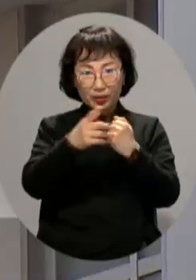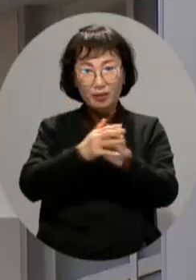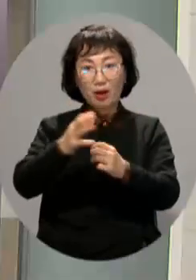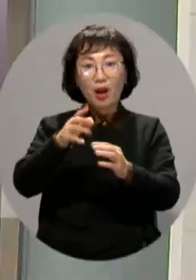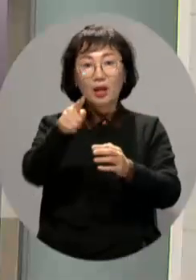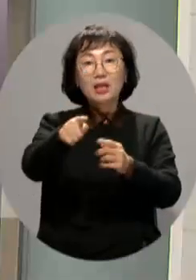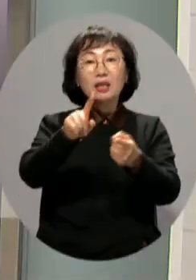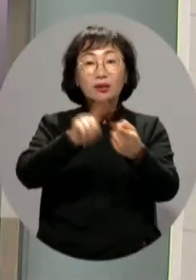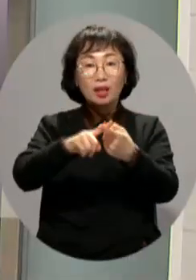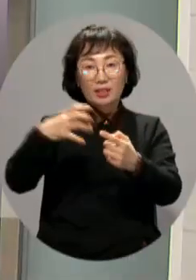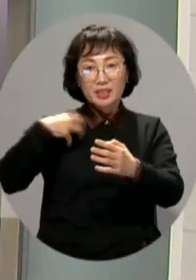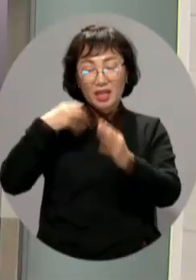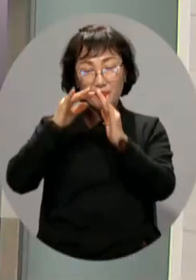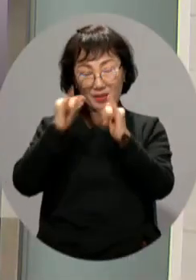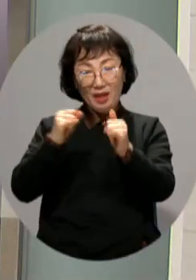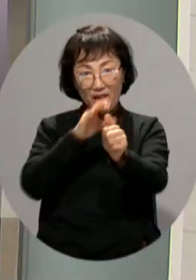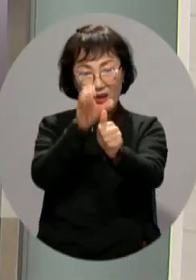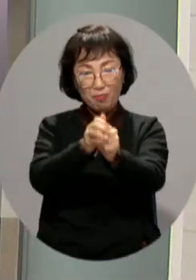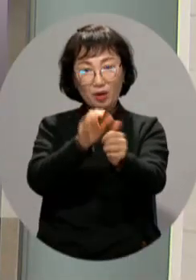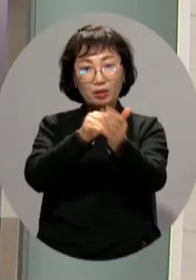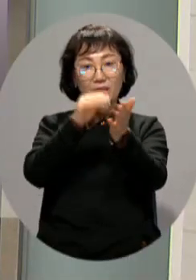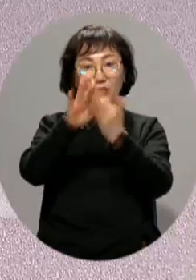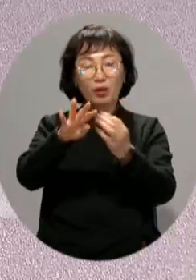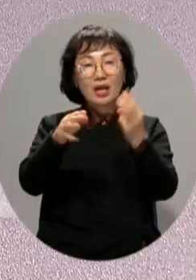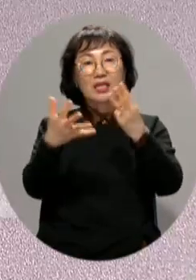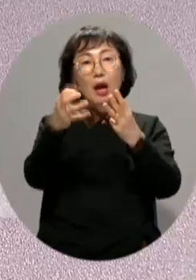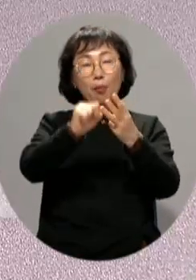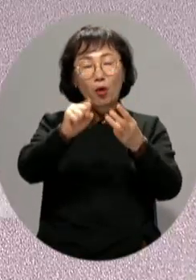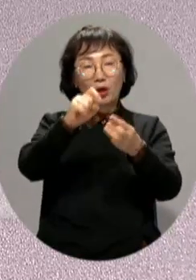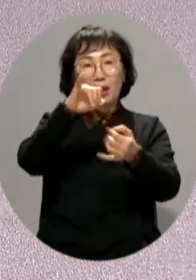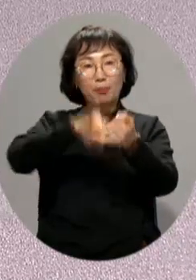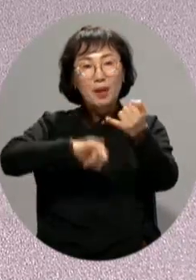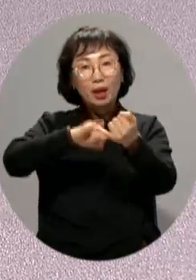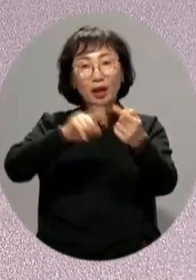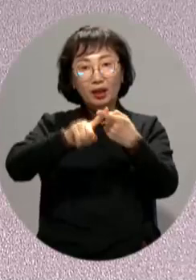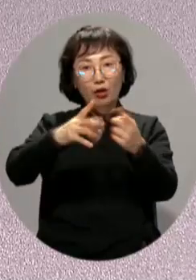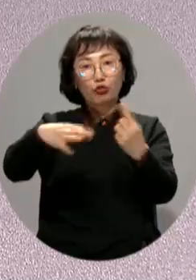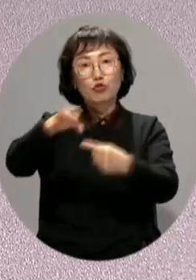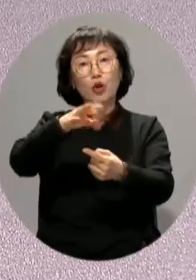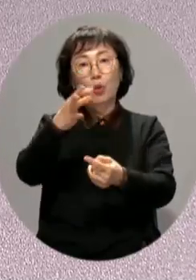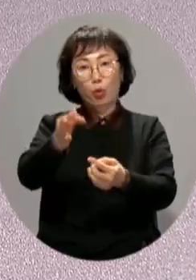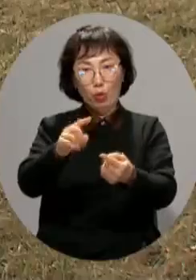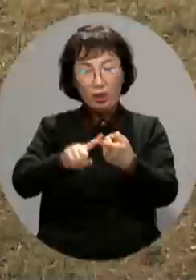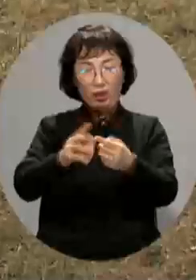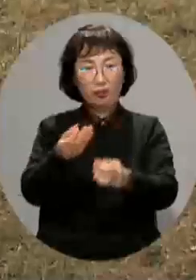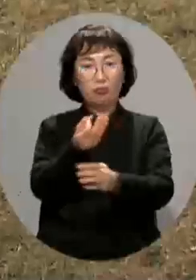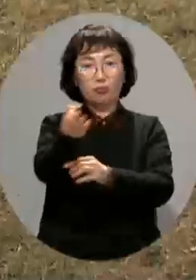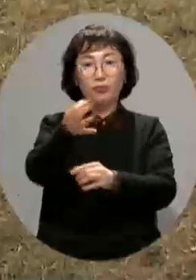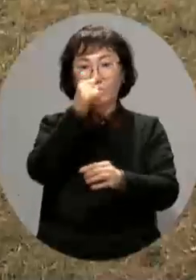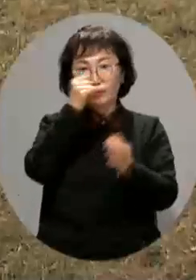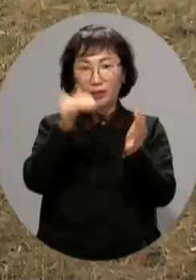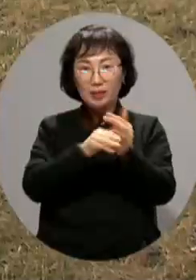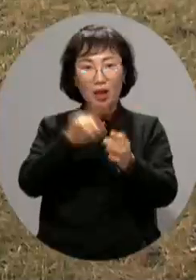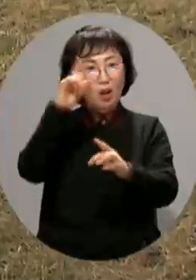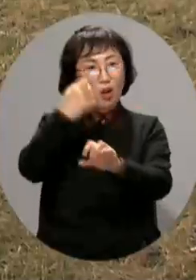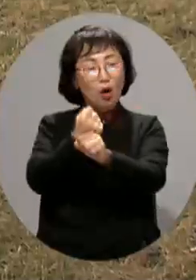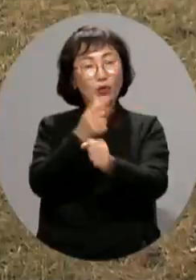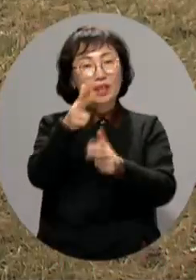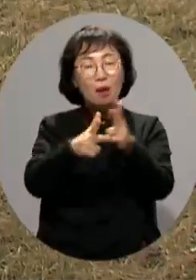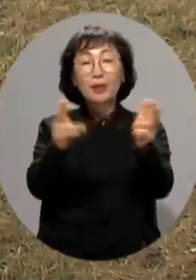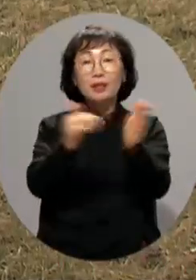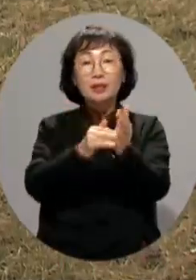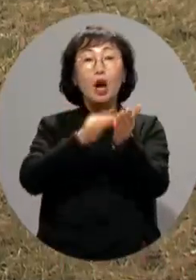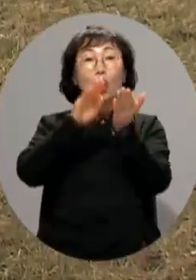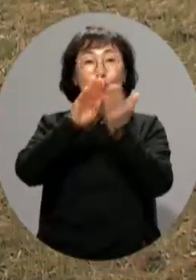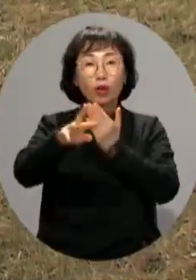책임자가 임명된 뒤 대학은 3억원에 밀린 임금과 운영비를 지급했습니다 이미 연구사업이 종료된 뒤에도